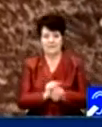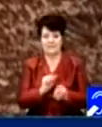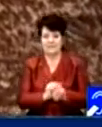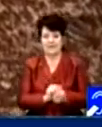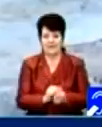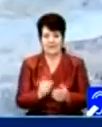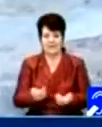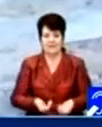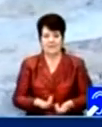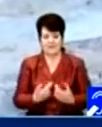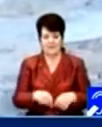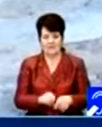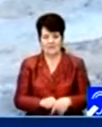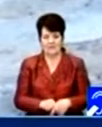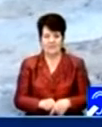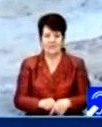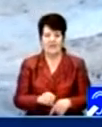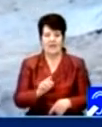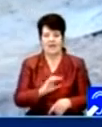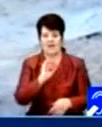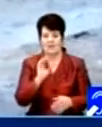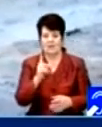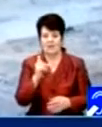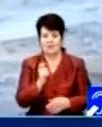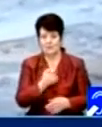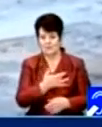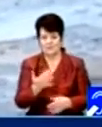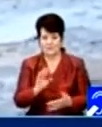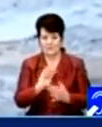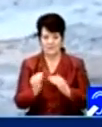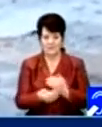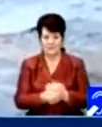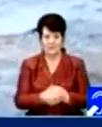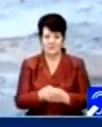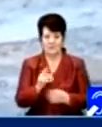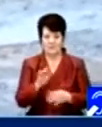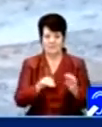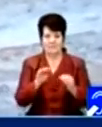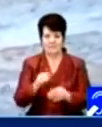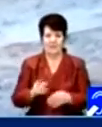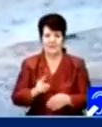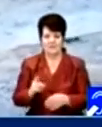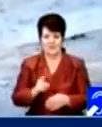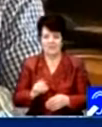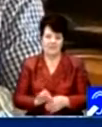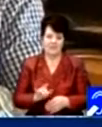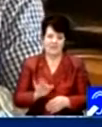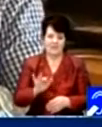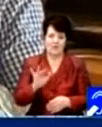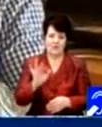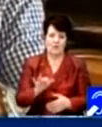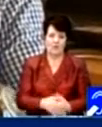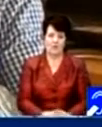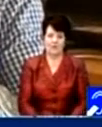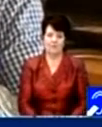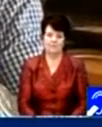acestor temerari. Stâncile ascund sute de trasee pe care cățărătorii abia așteaptă să le parcurgă. Είχαμε τους